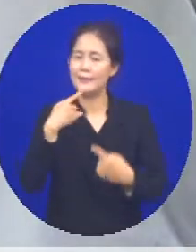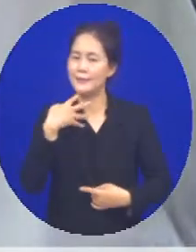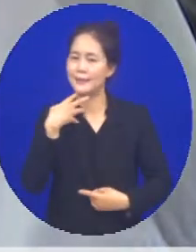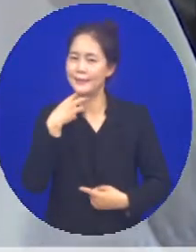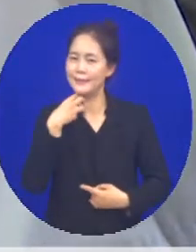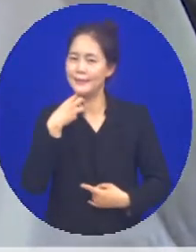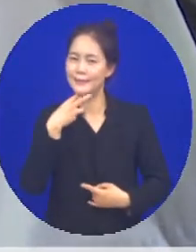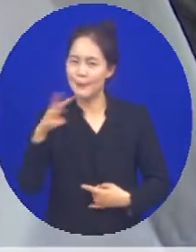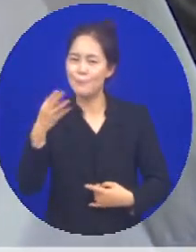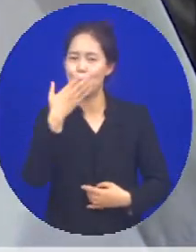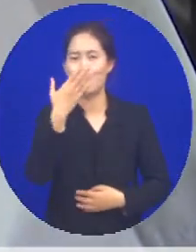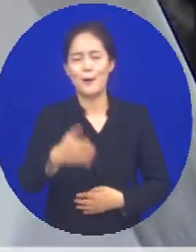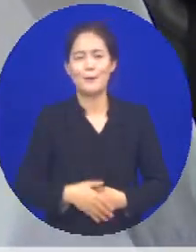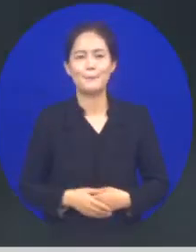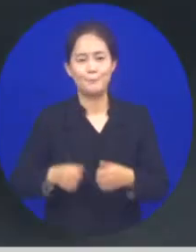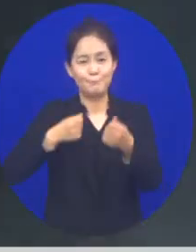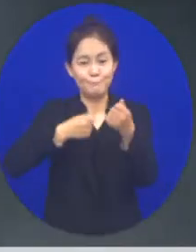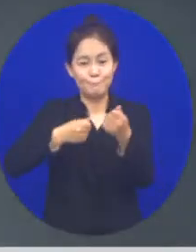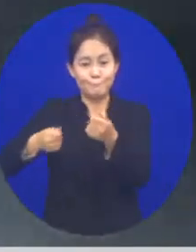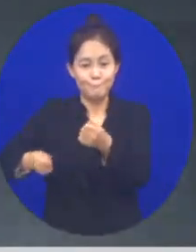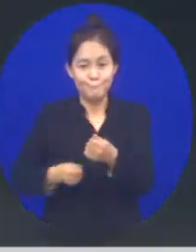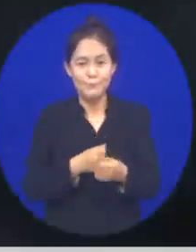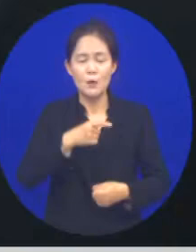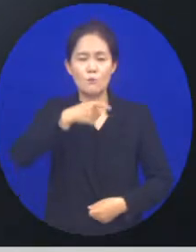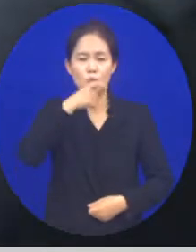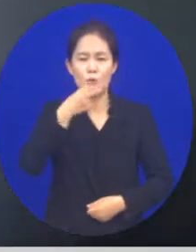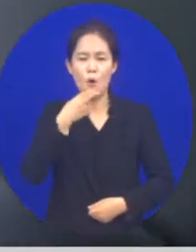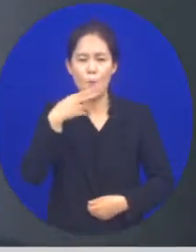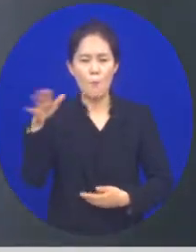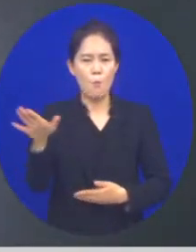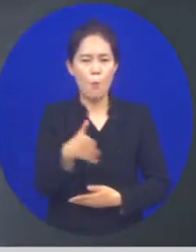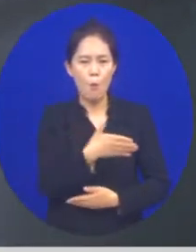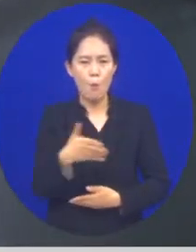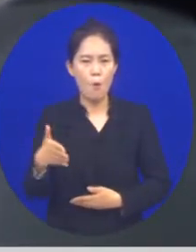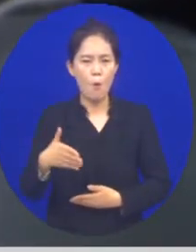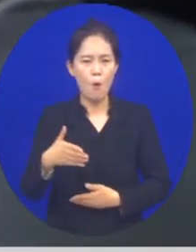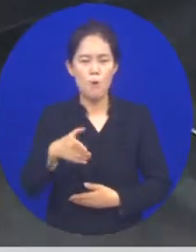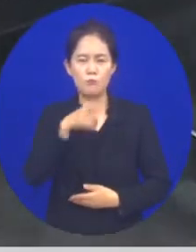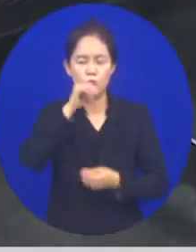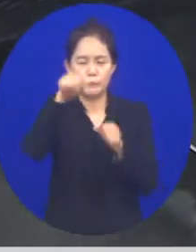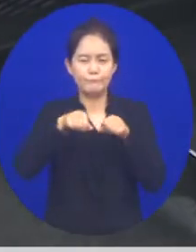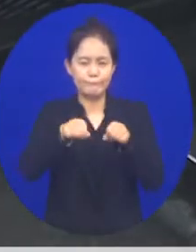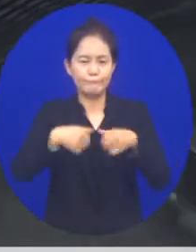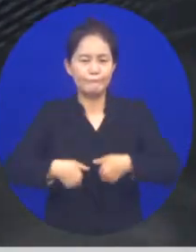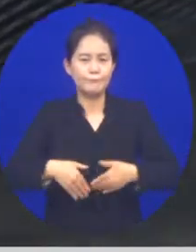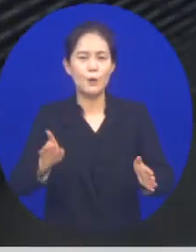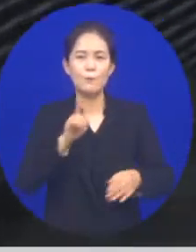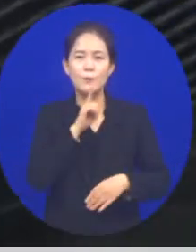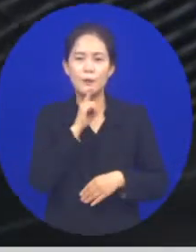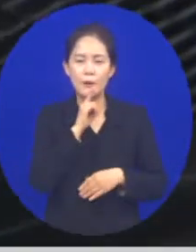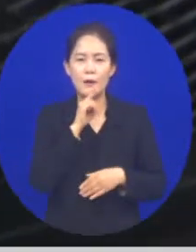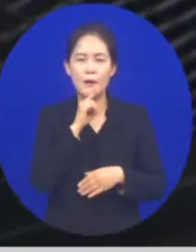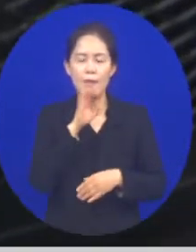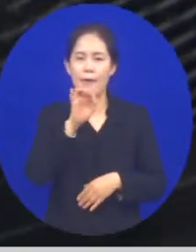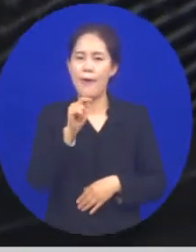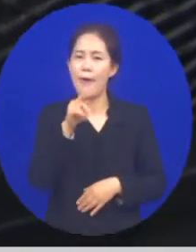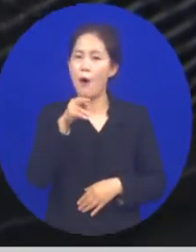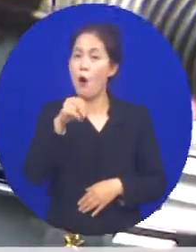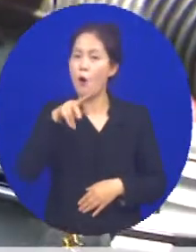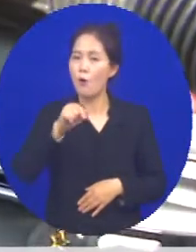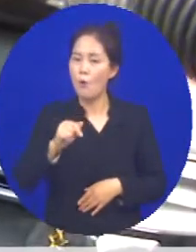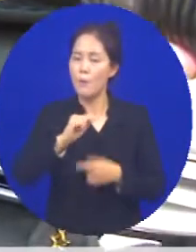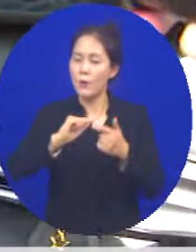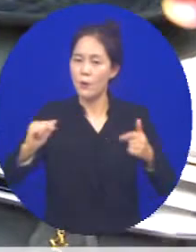연무 소독 합니다 미립자 분사 방식으로 물기가 생기지 않아 따로 닦아낼 필요가 없으며 자동차